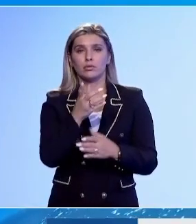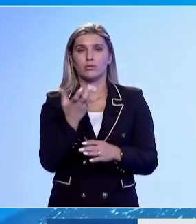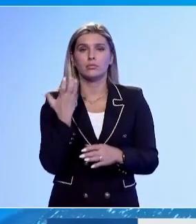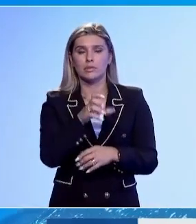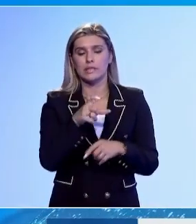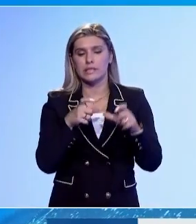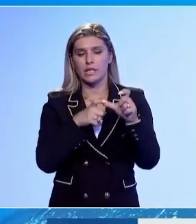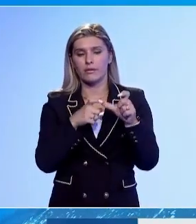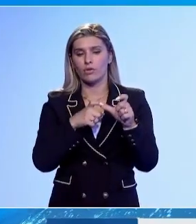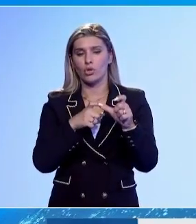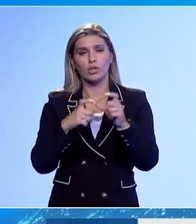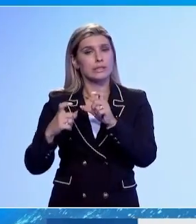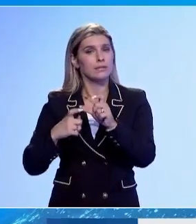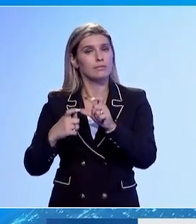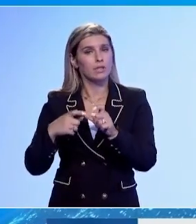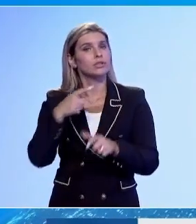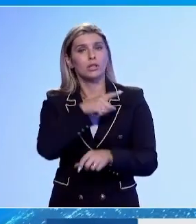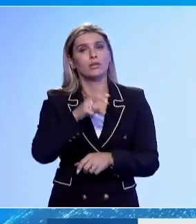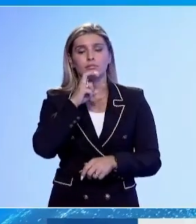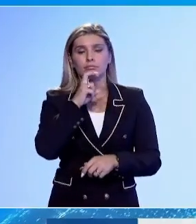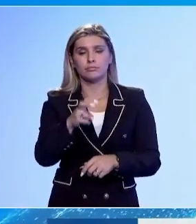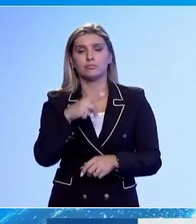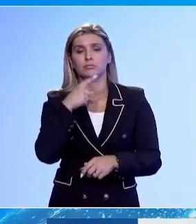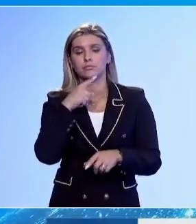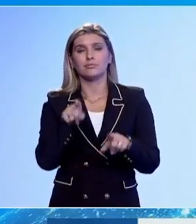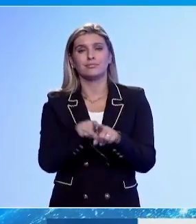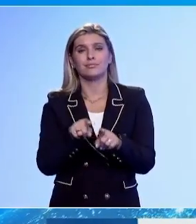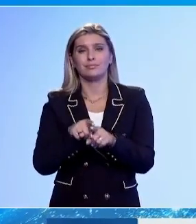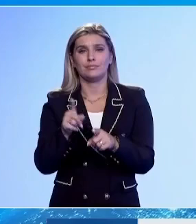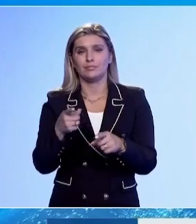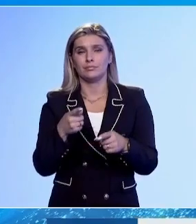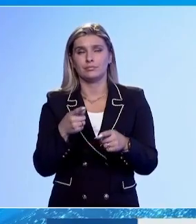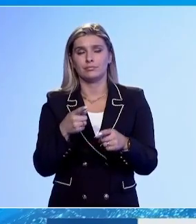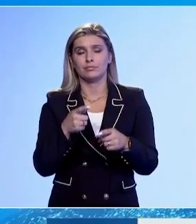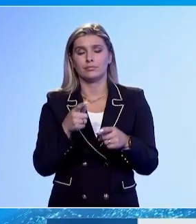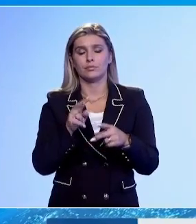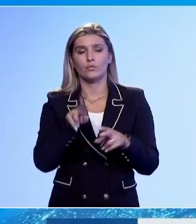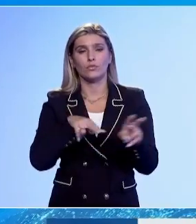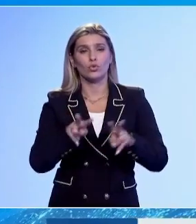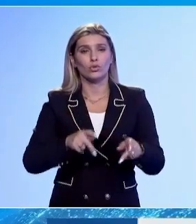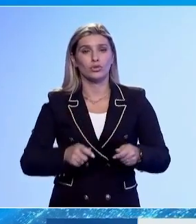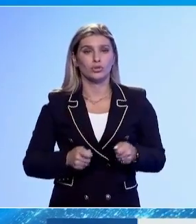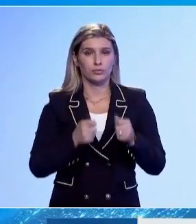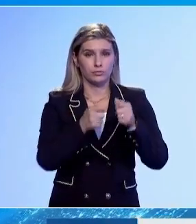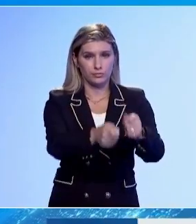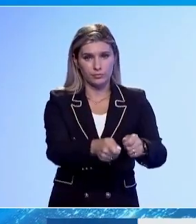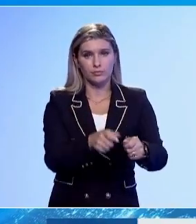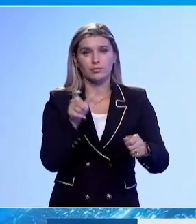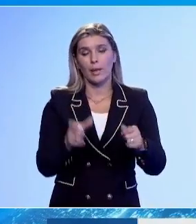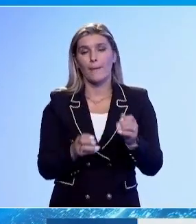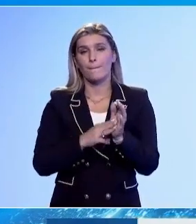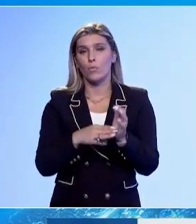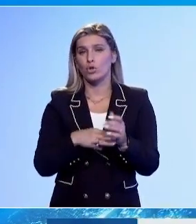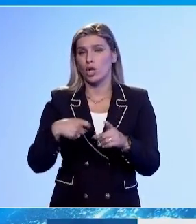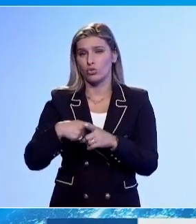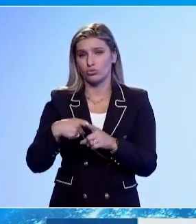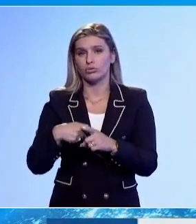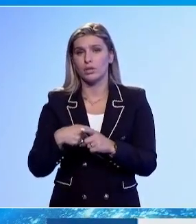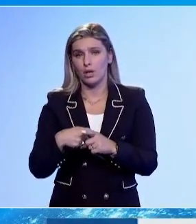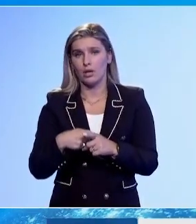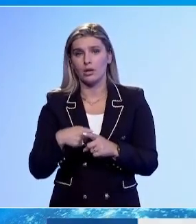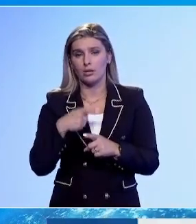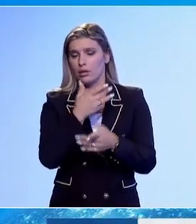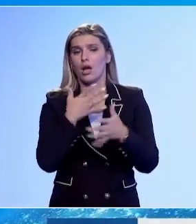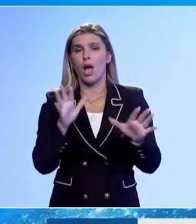Simic, i cilin përgjigje ndaj kinse padis, nga ana mimoza kusuarit për përgjimet e aferës Zdravo, nëzori edhe